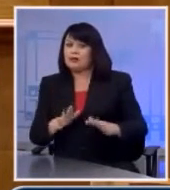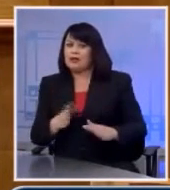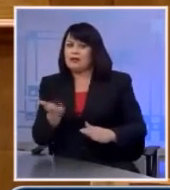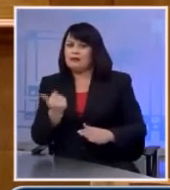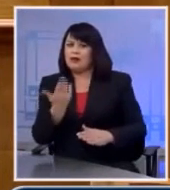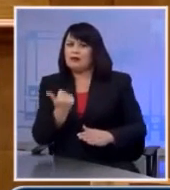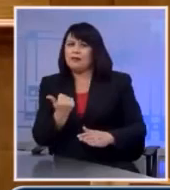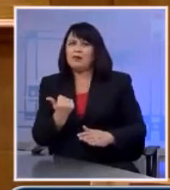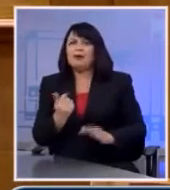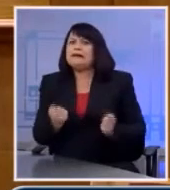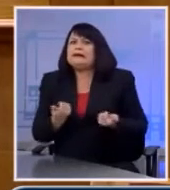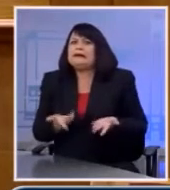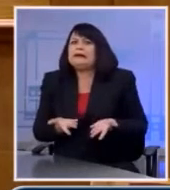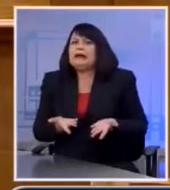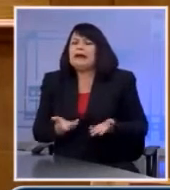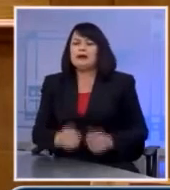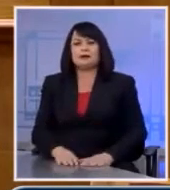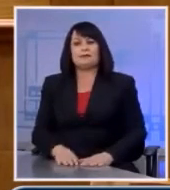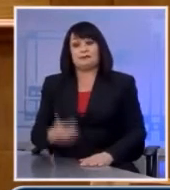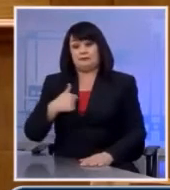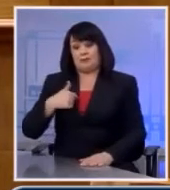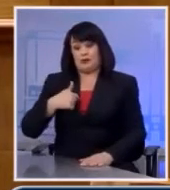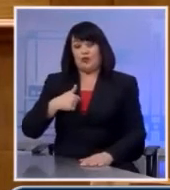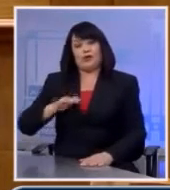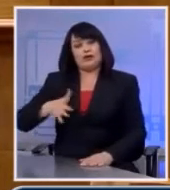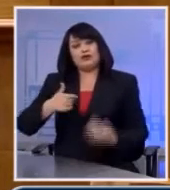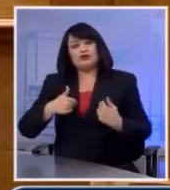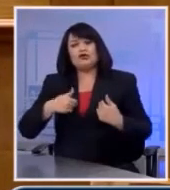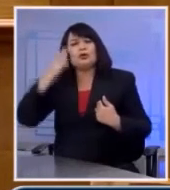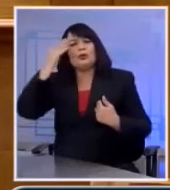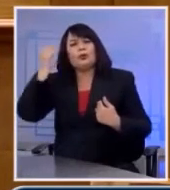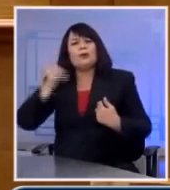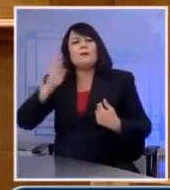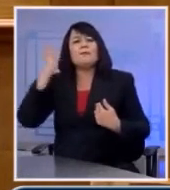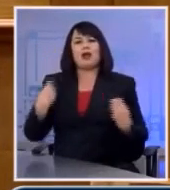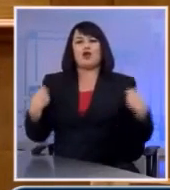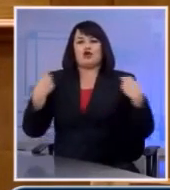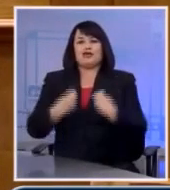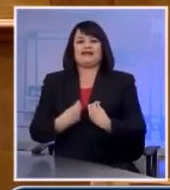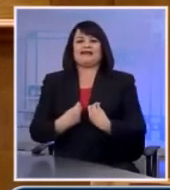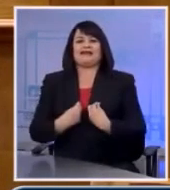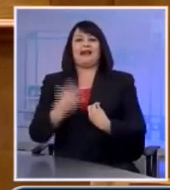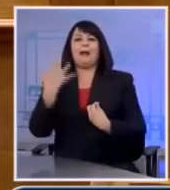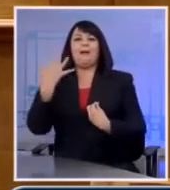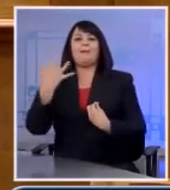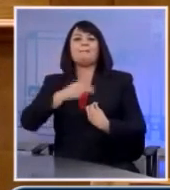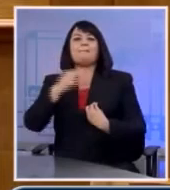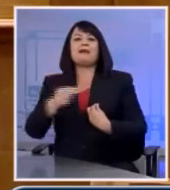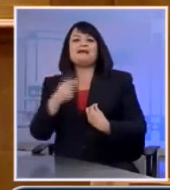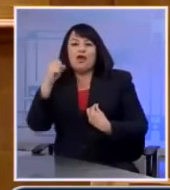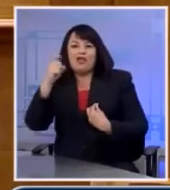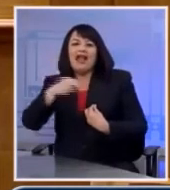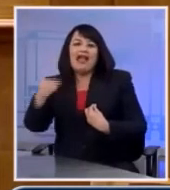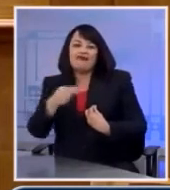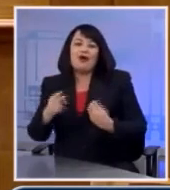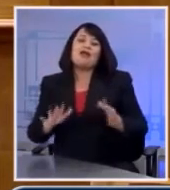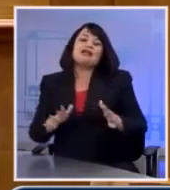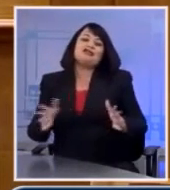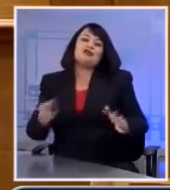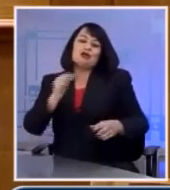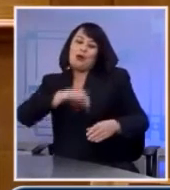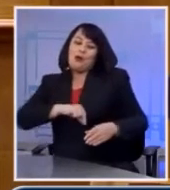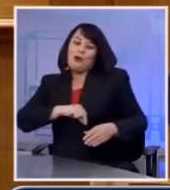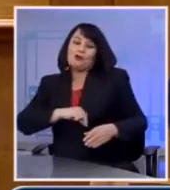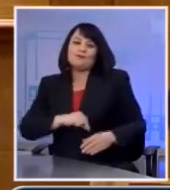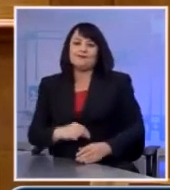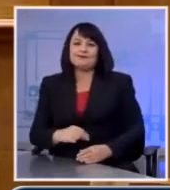καμιά φορά μπορεί πράγματι να ξεχάσω σε κάνα παλιό σακάκι κάνα 5 ευρώ. Άντε κάνα 10 ευρώ. Το